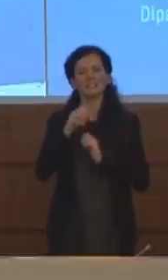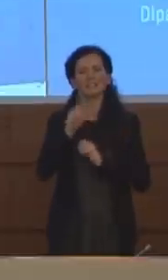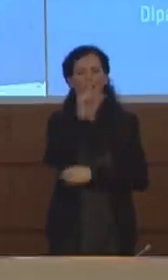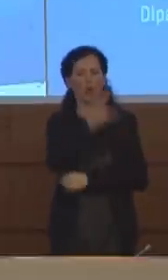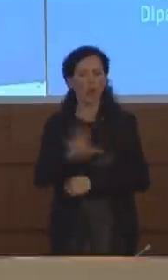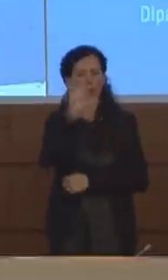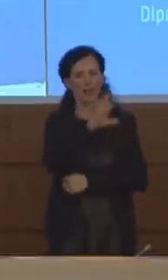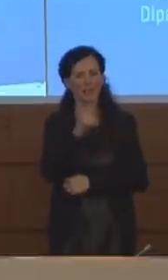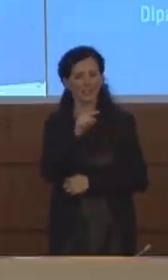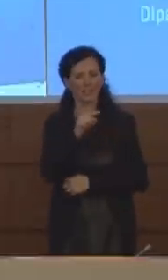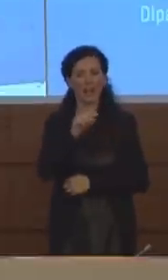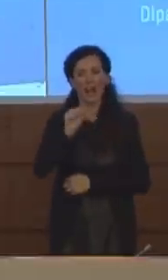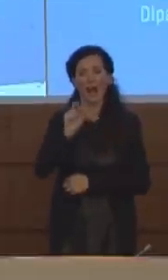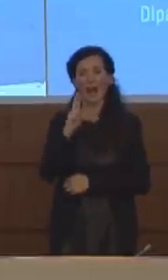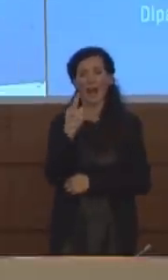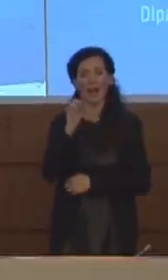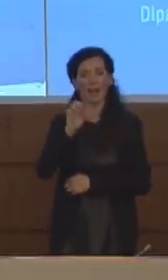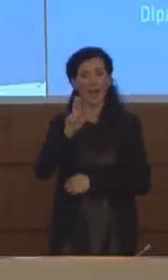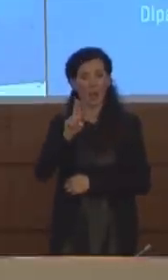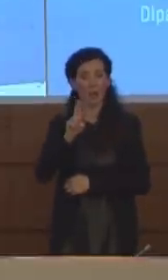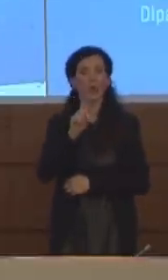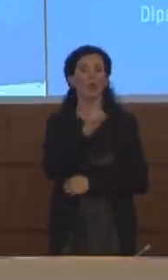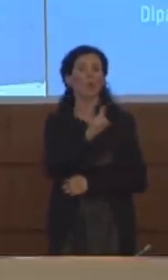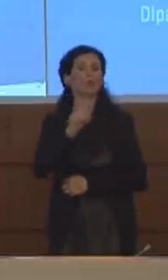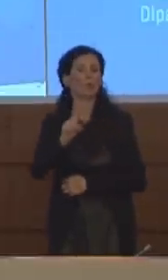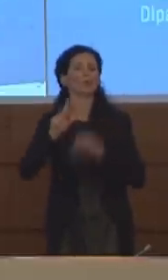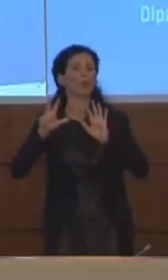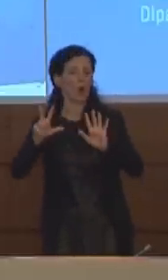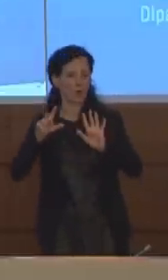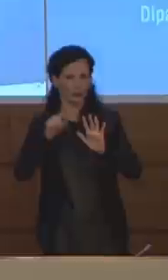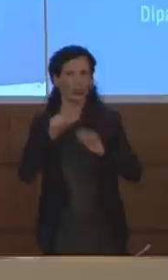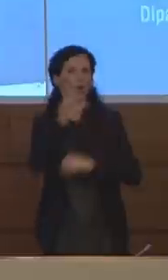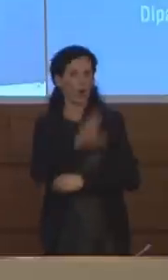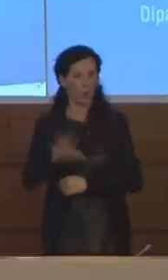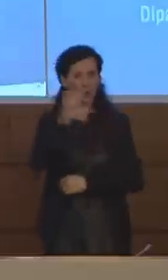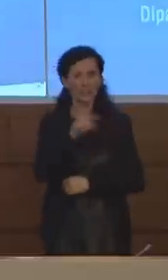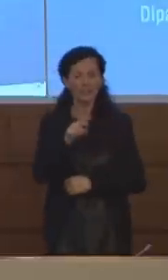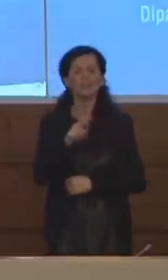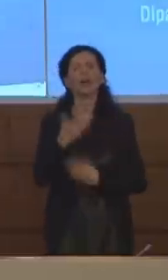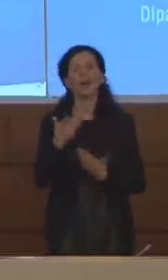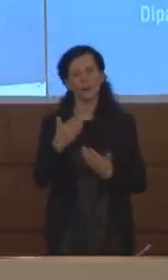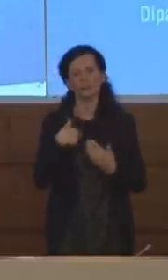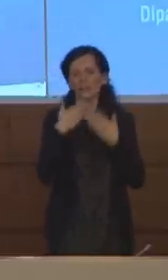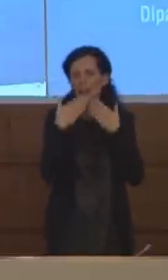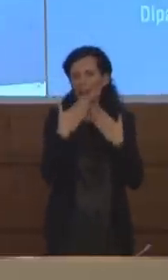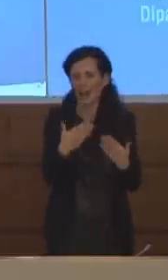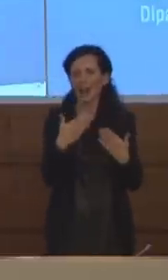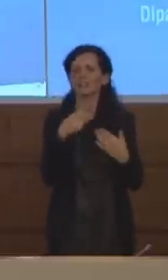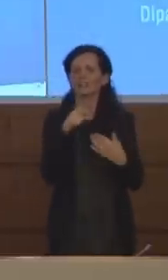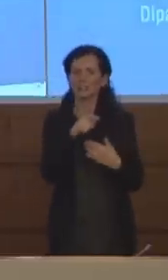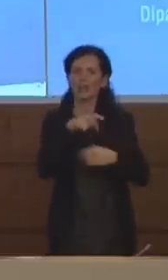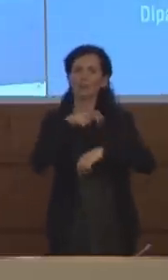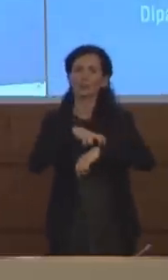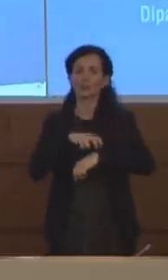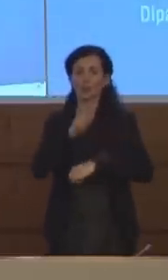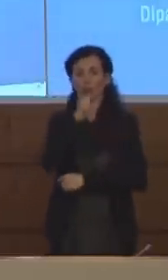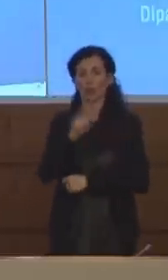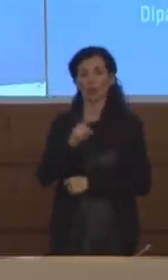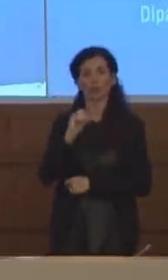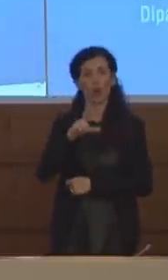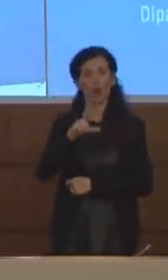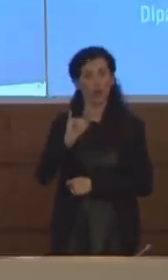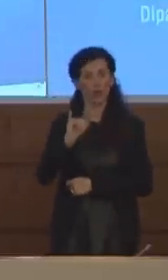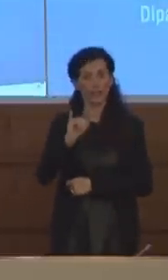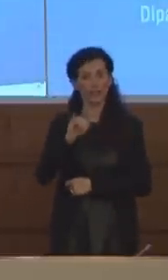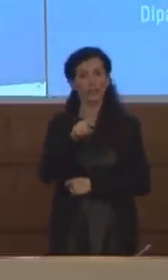lombardia di areu 118 lombardia voglio qui ringraziare il dottor zoli che co ha